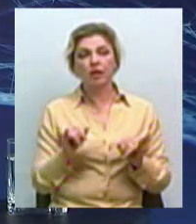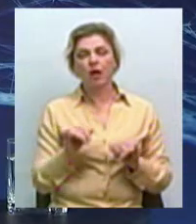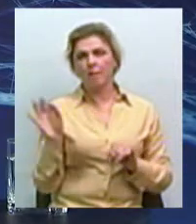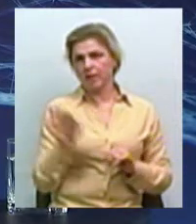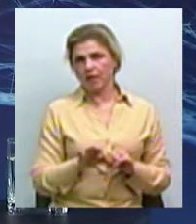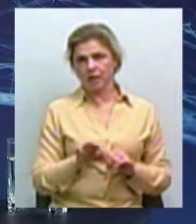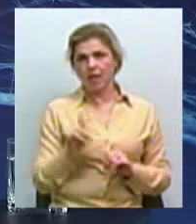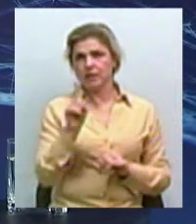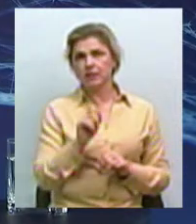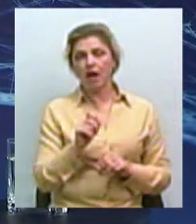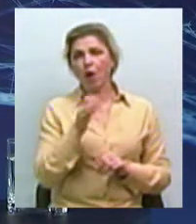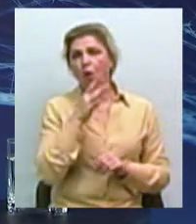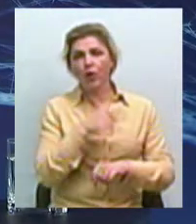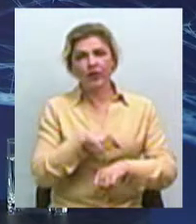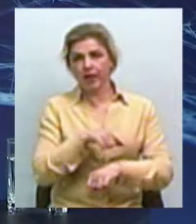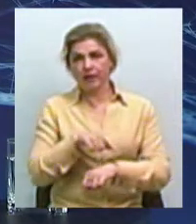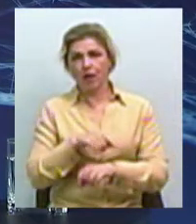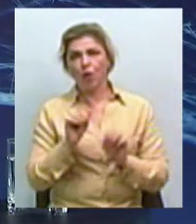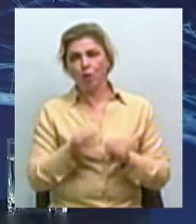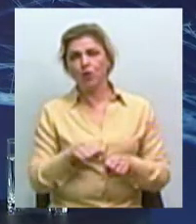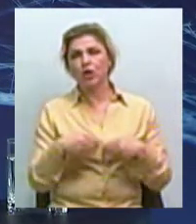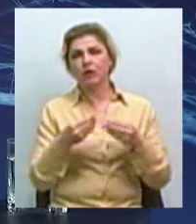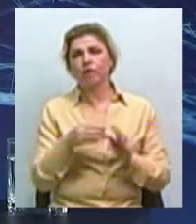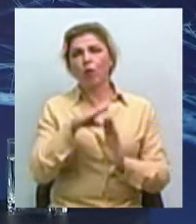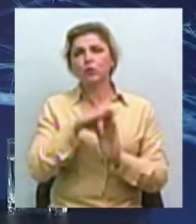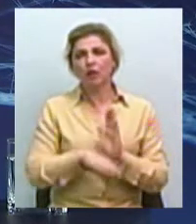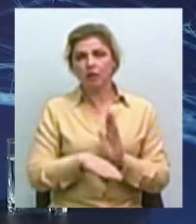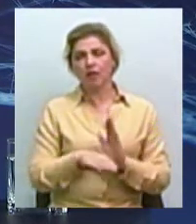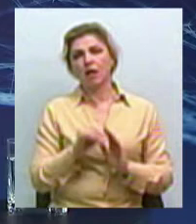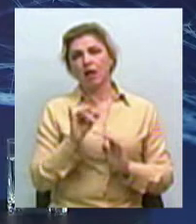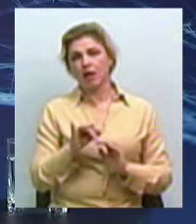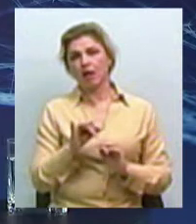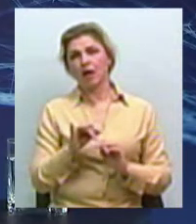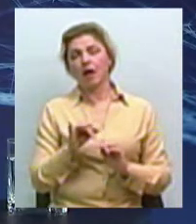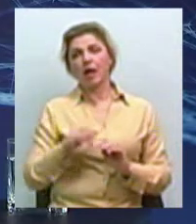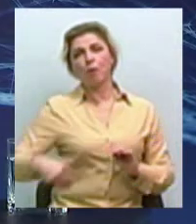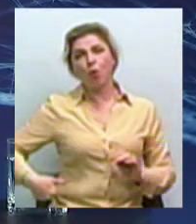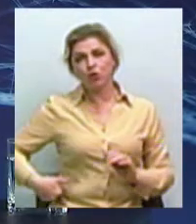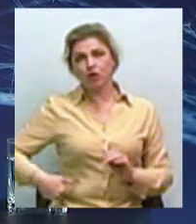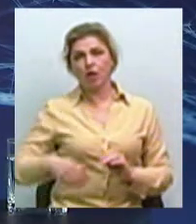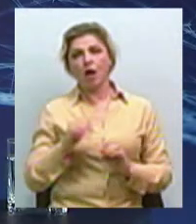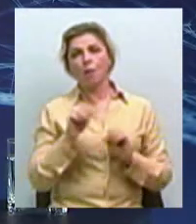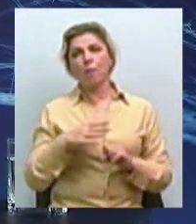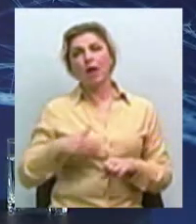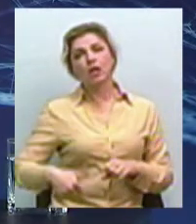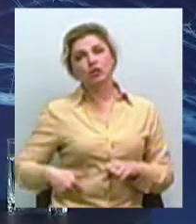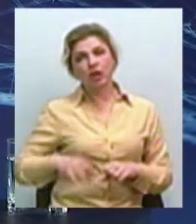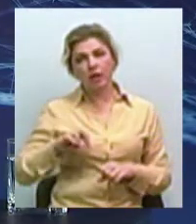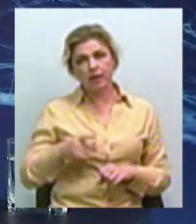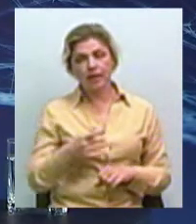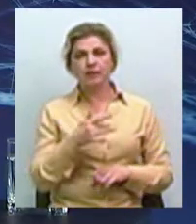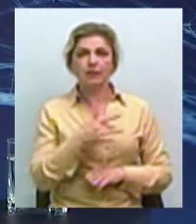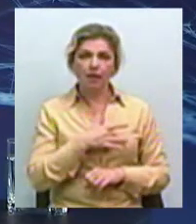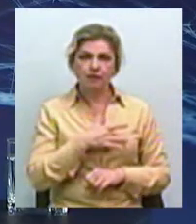миттєво, за години, може давати ускладнення. А саме, іде ураження нирки, ураження печінки, ураження